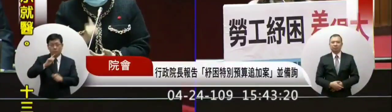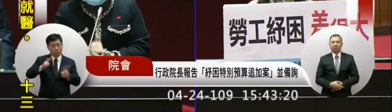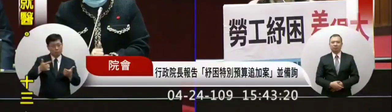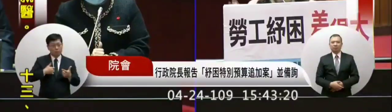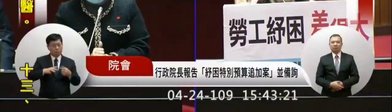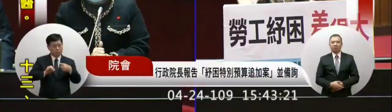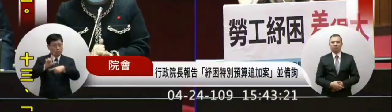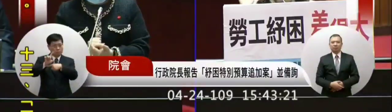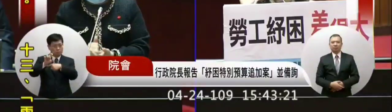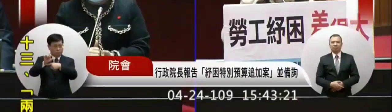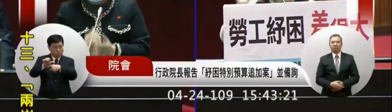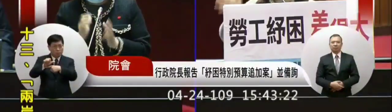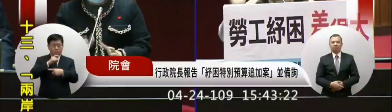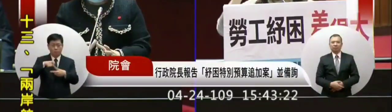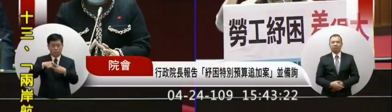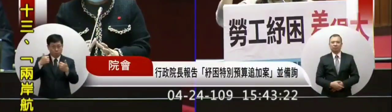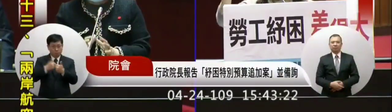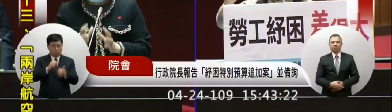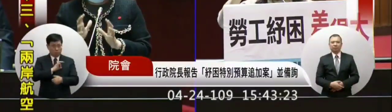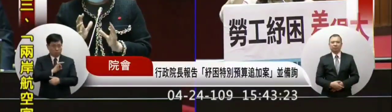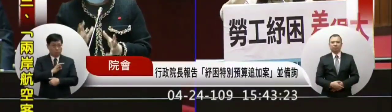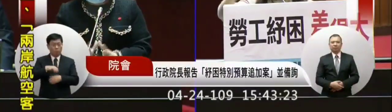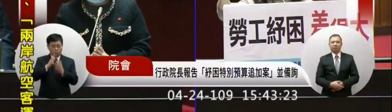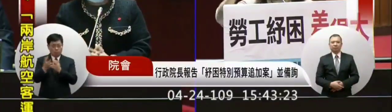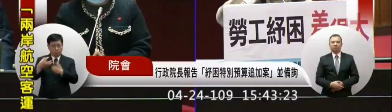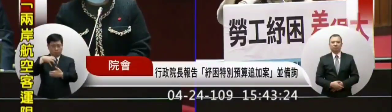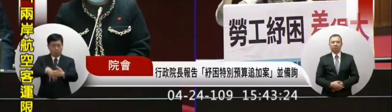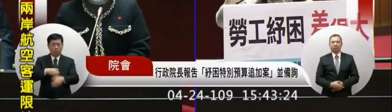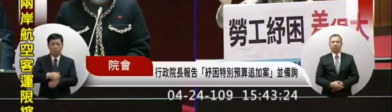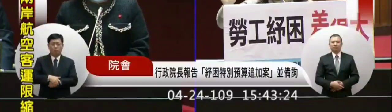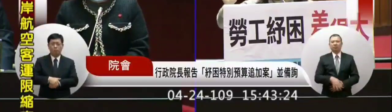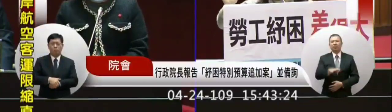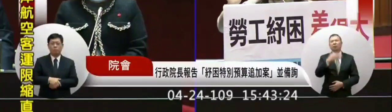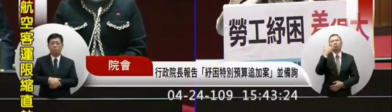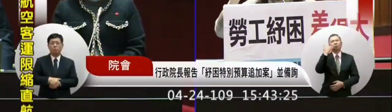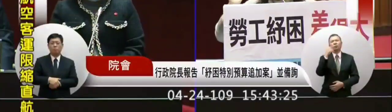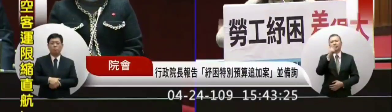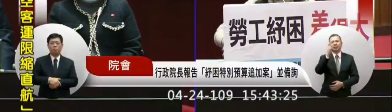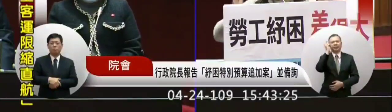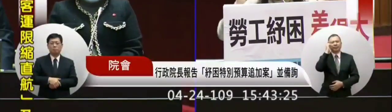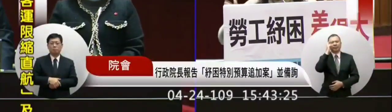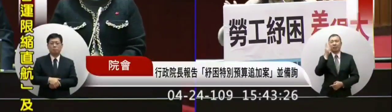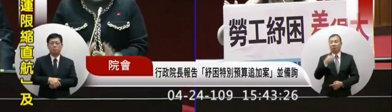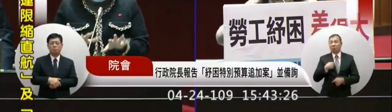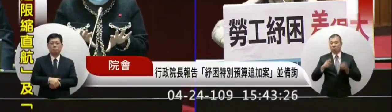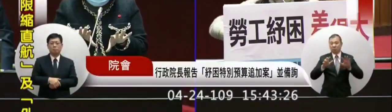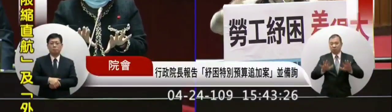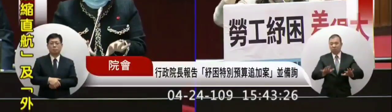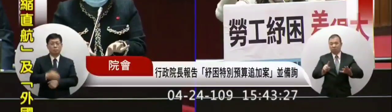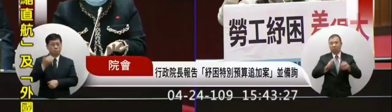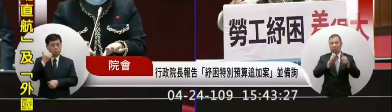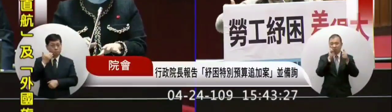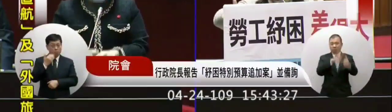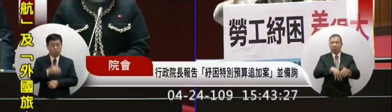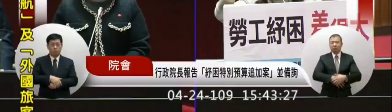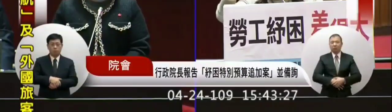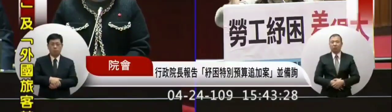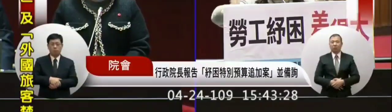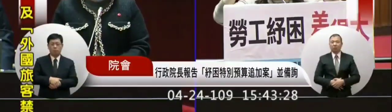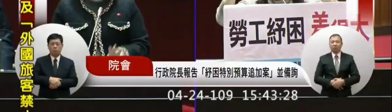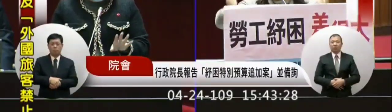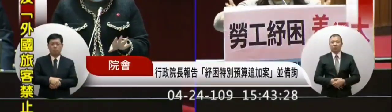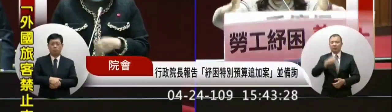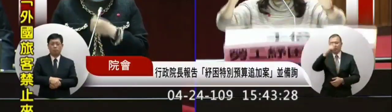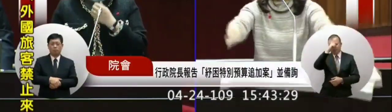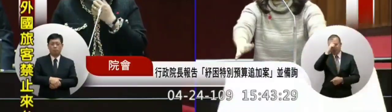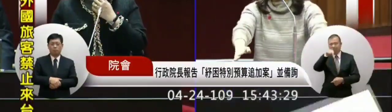大概65%的职业工会的会员都含挂在。 你如果还是坚持这样，我今天都已经说了， 如果你 给大家